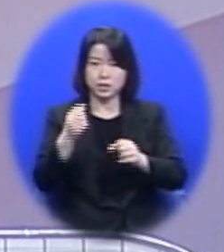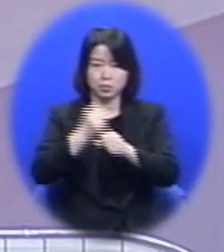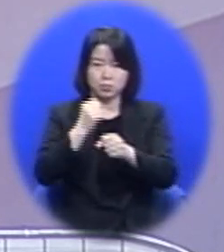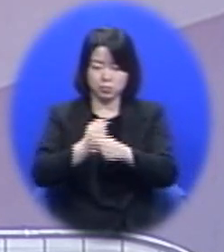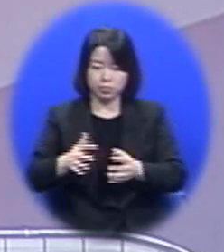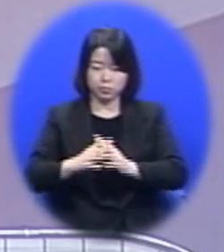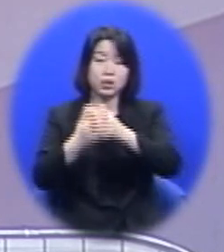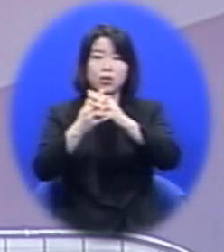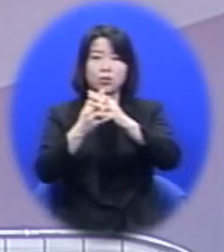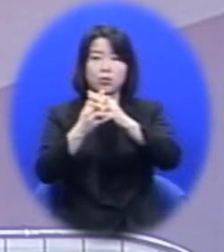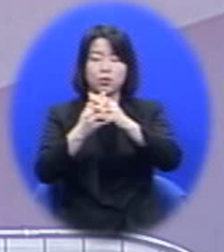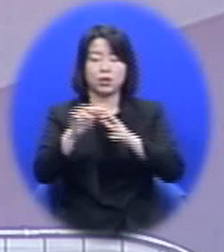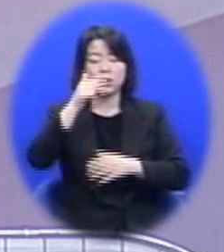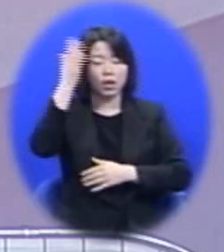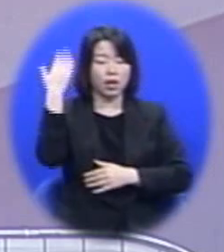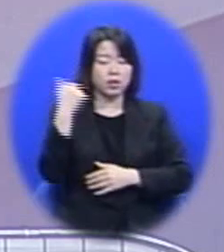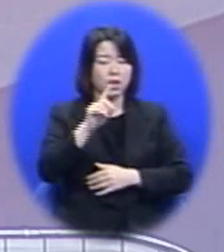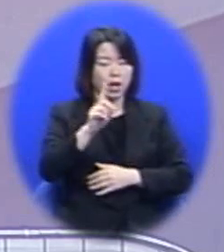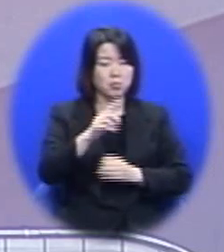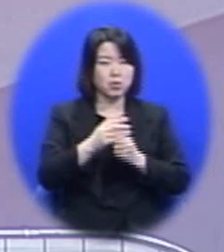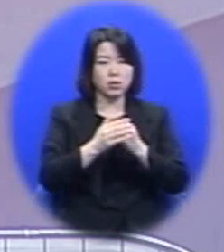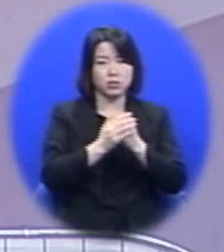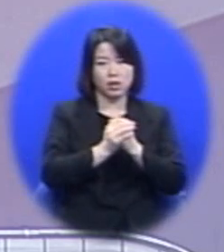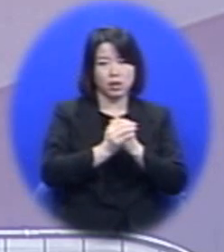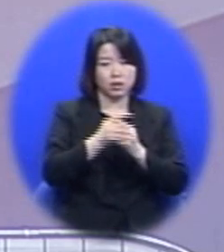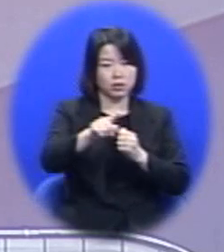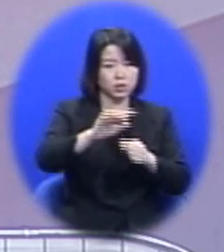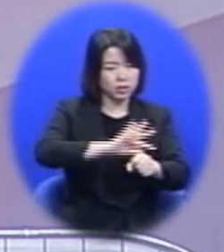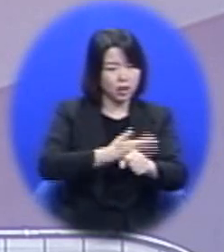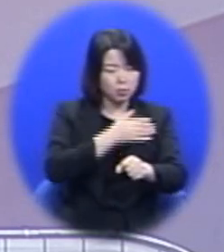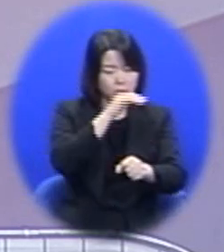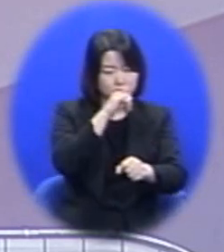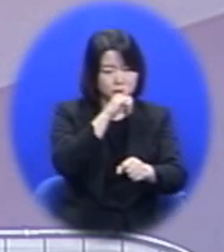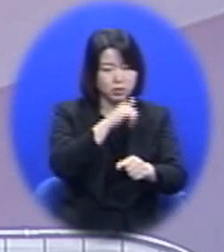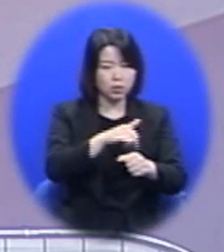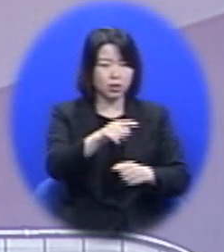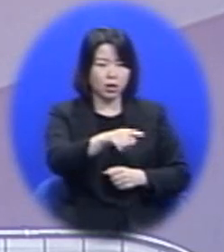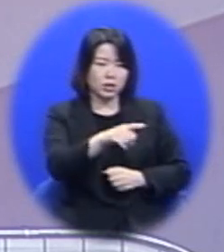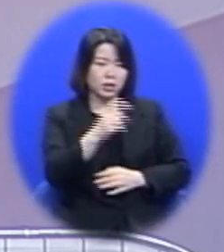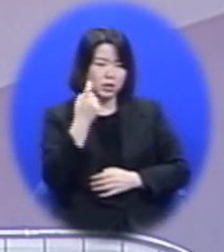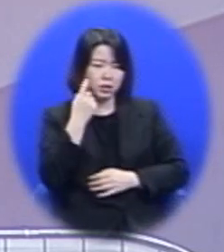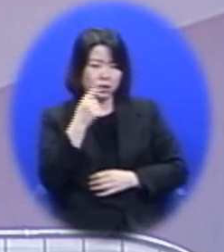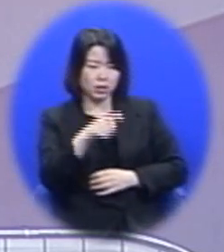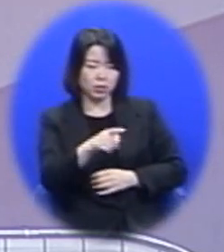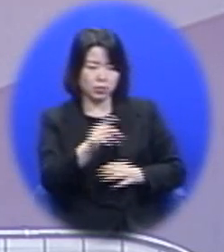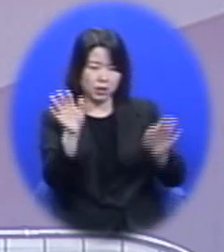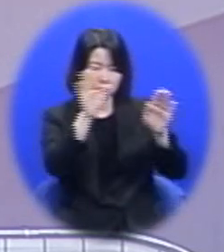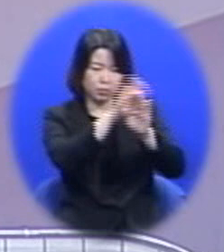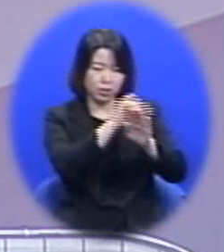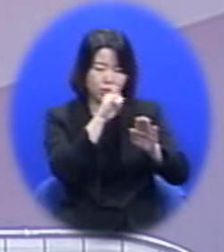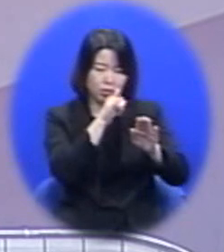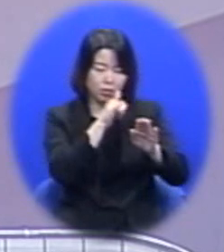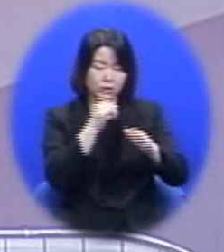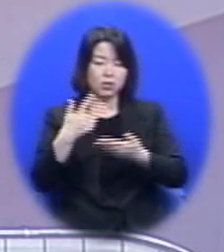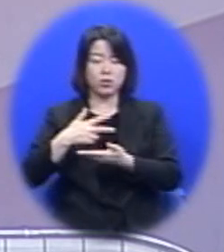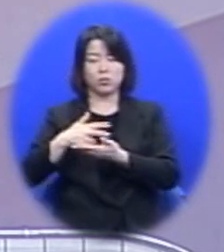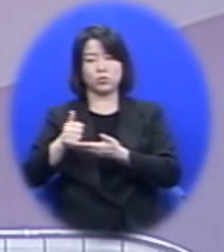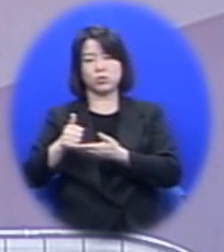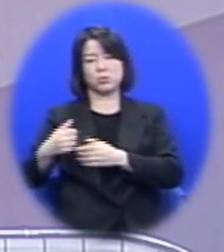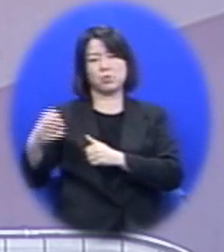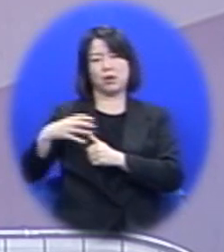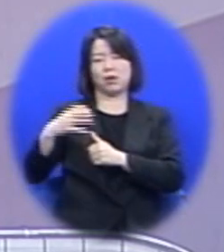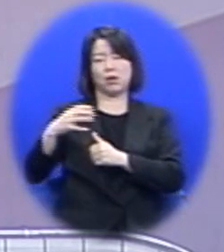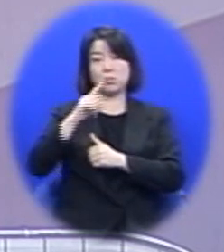번은 공사한 것이 잘못되어 눈가림으로 작업을 하는데 주님께서 강하게 말씀하셨습니다. 너의 집이라면 이렇게